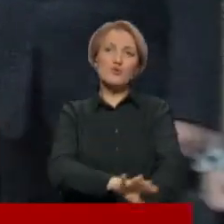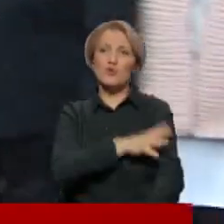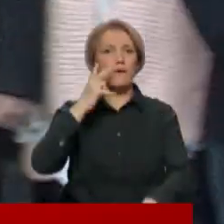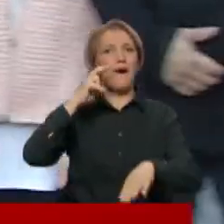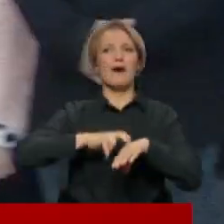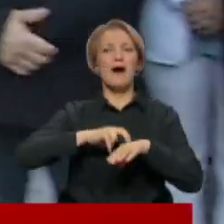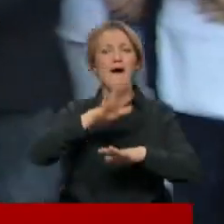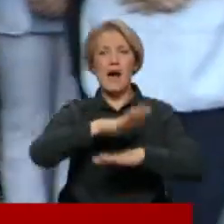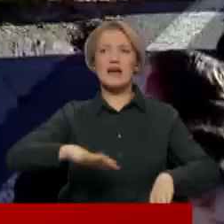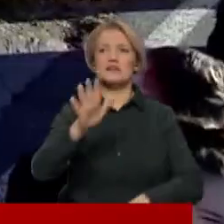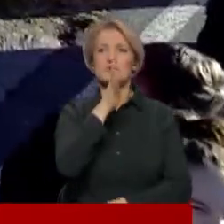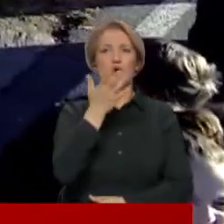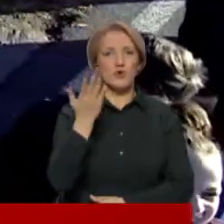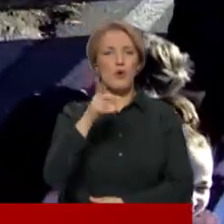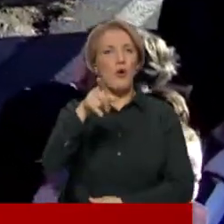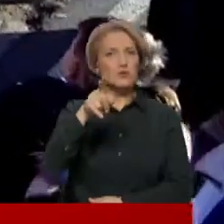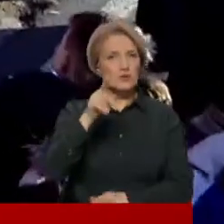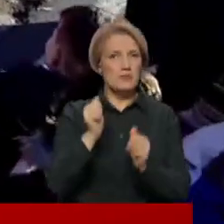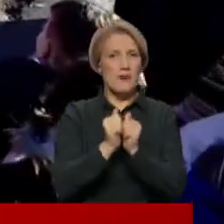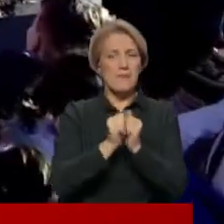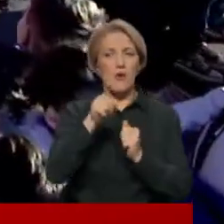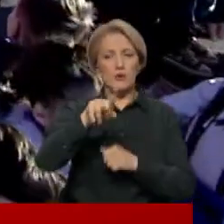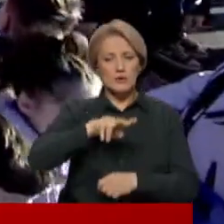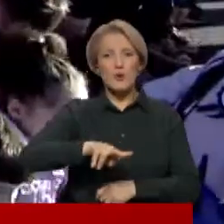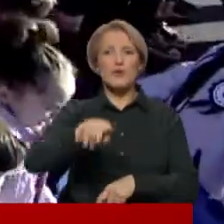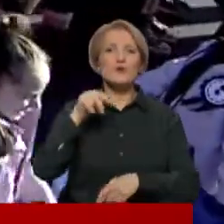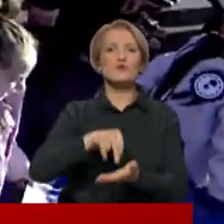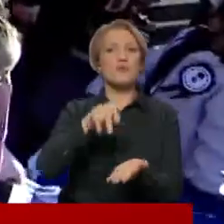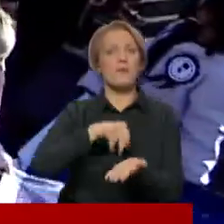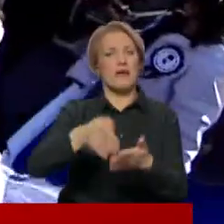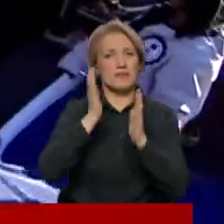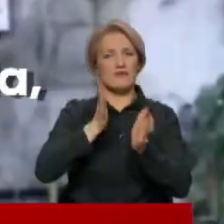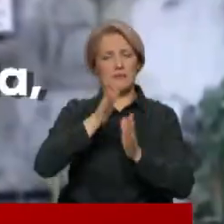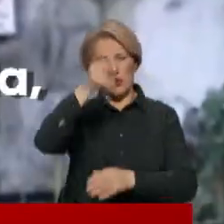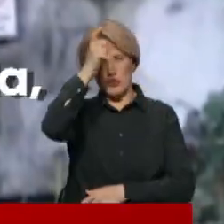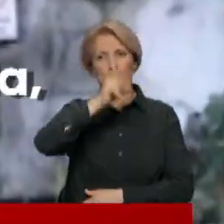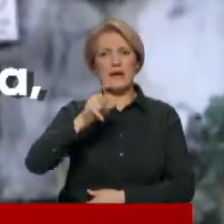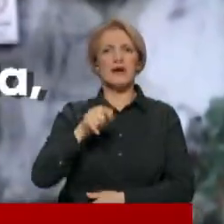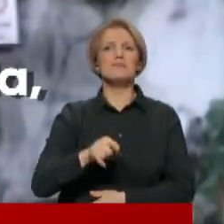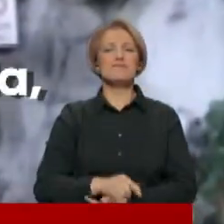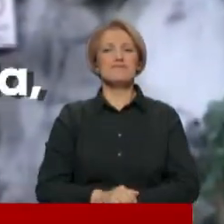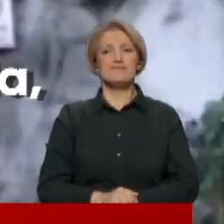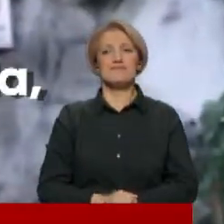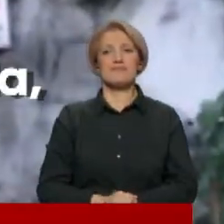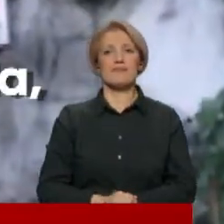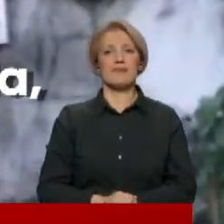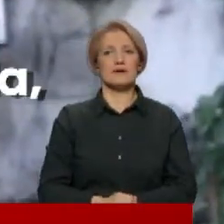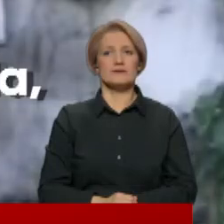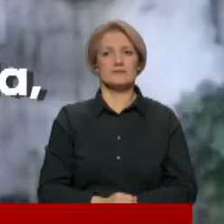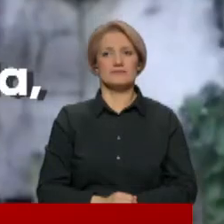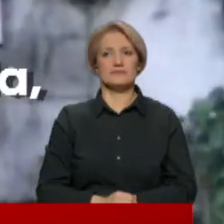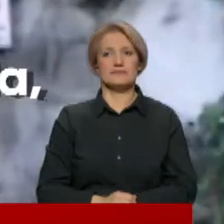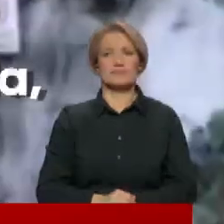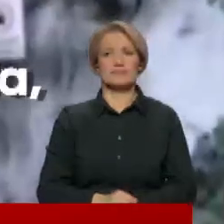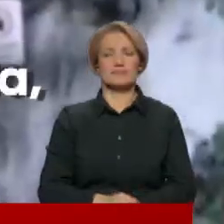anıldı. Herkes biliyordu. Onunla, onun izinde yürümeye devam ediyor Türkiye. Atatürk'ü anıyoruz. Kurduğu